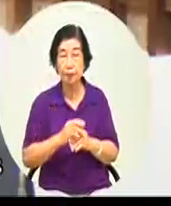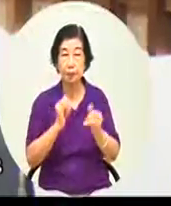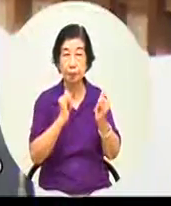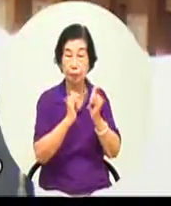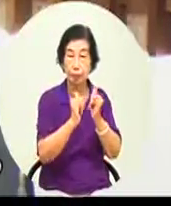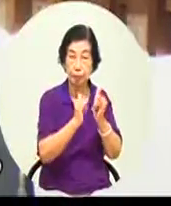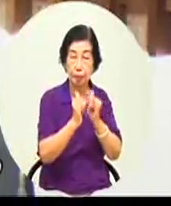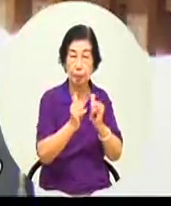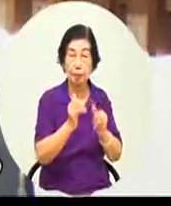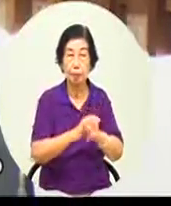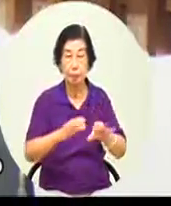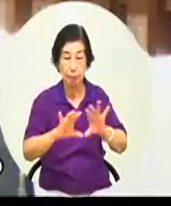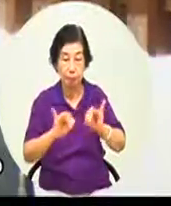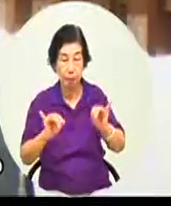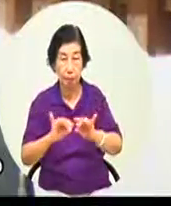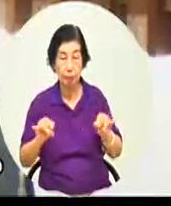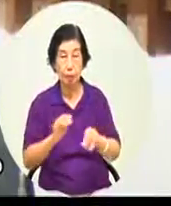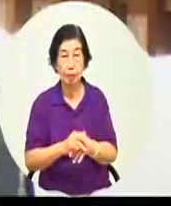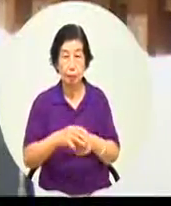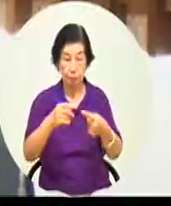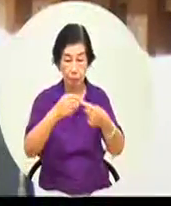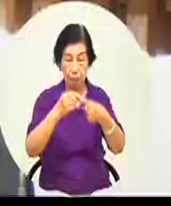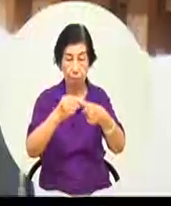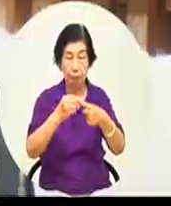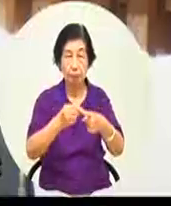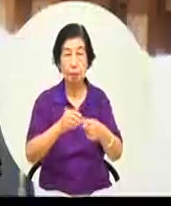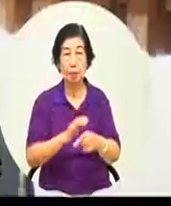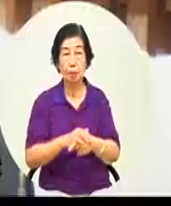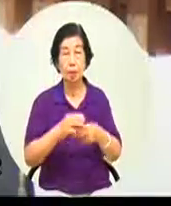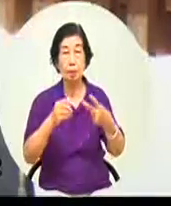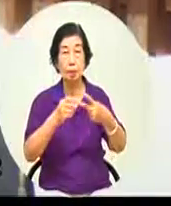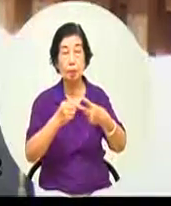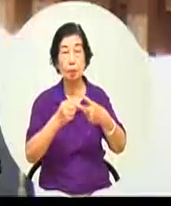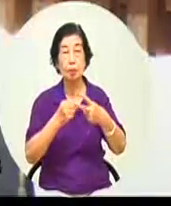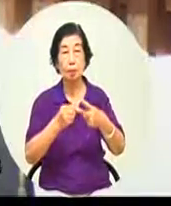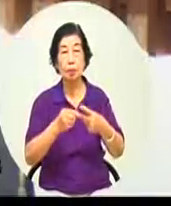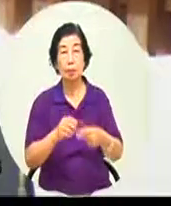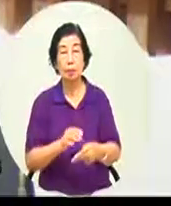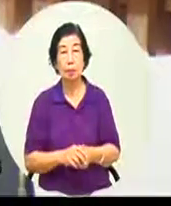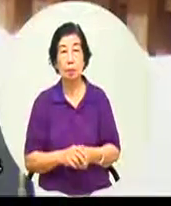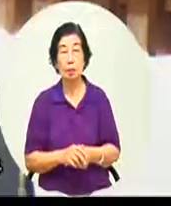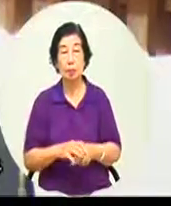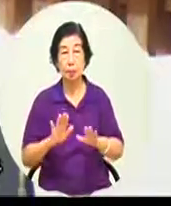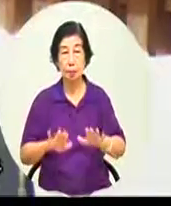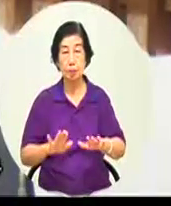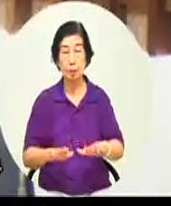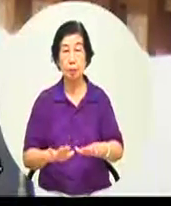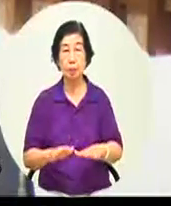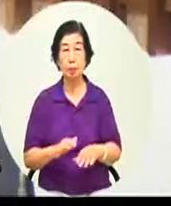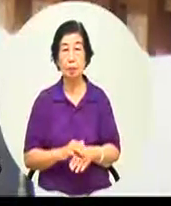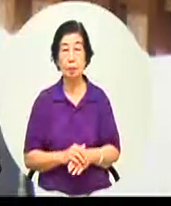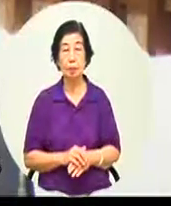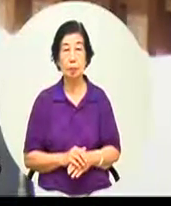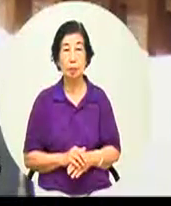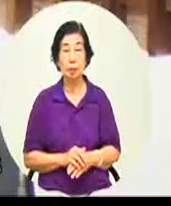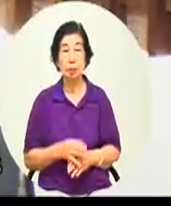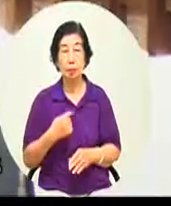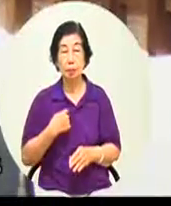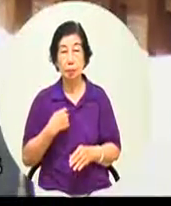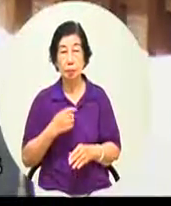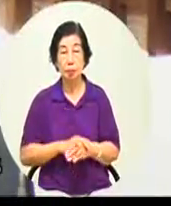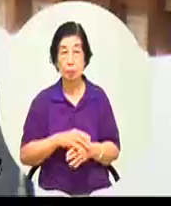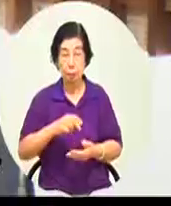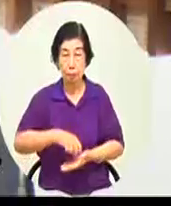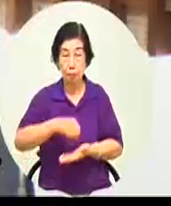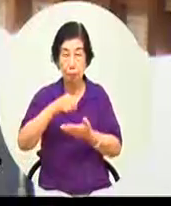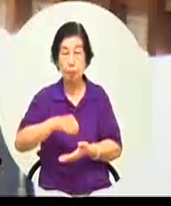方比较关心的，哦，这个是第一点啊。啊，第二呢哈，就是讲即嘛哈，本来。本县原来有建议市